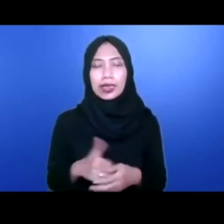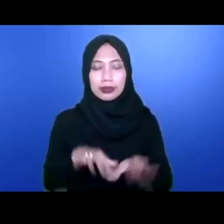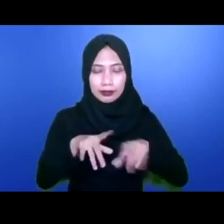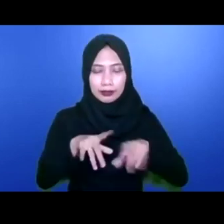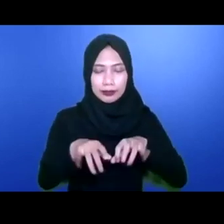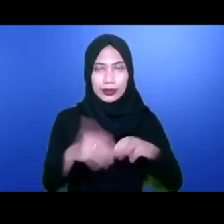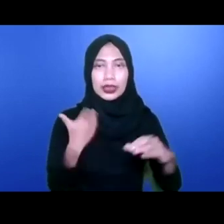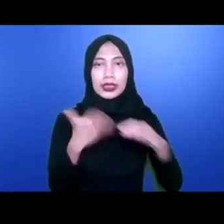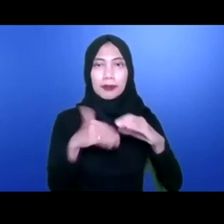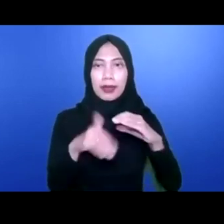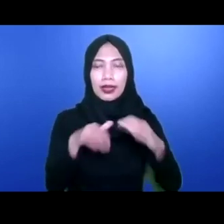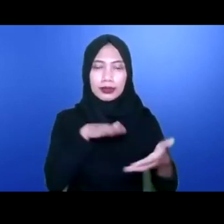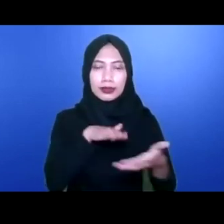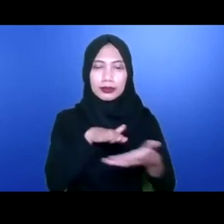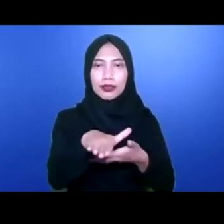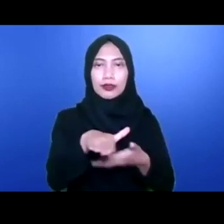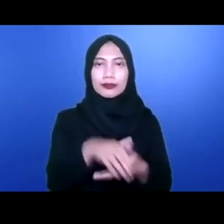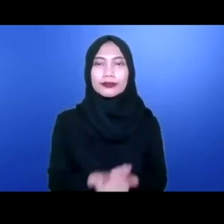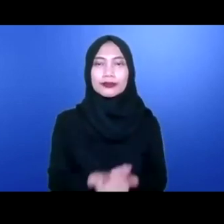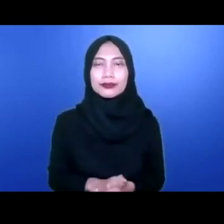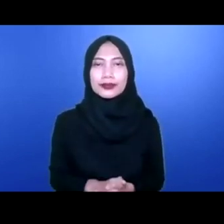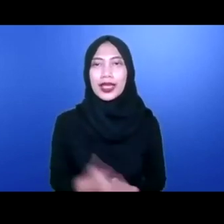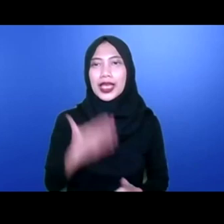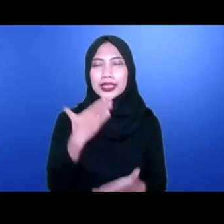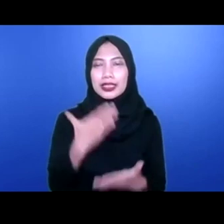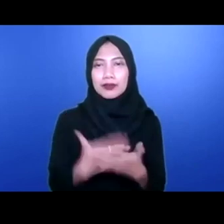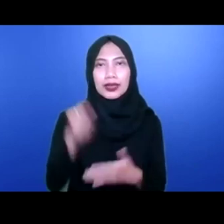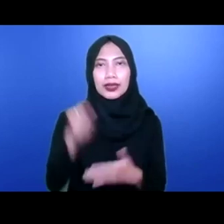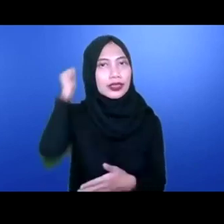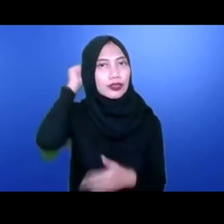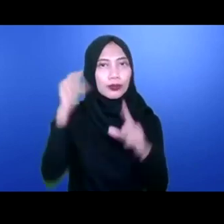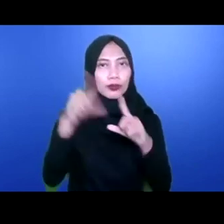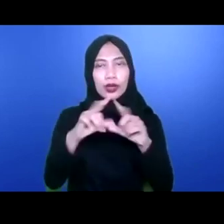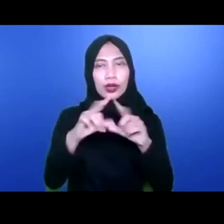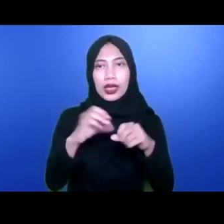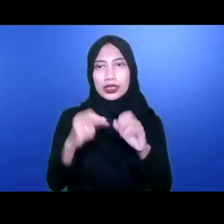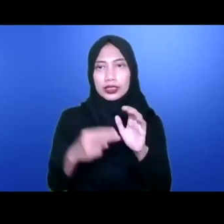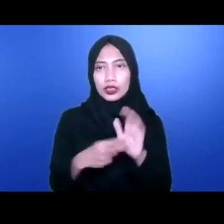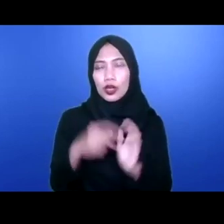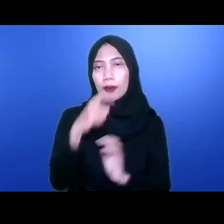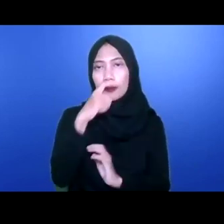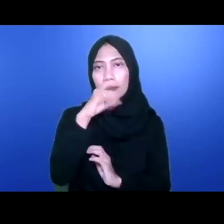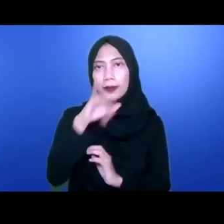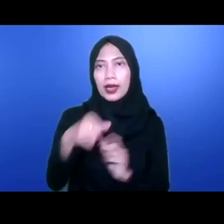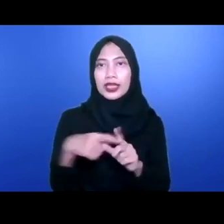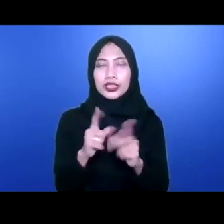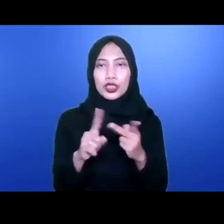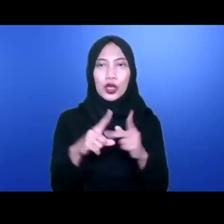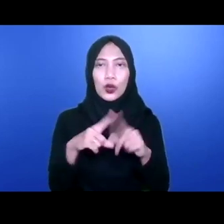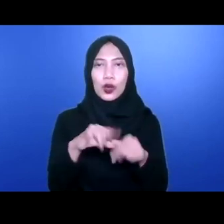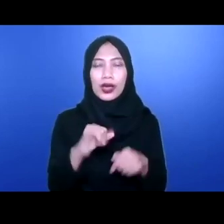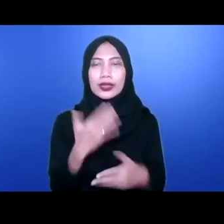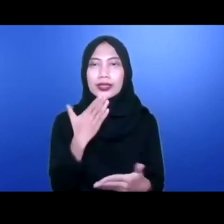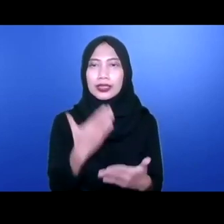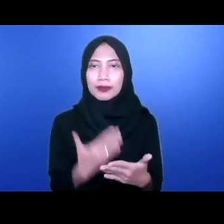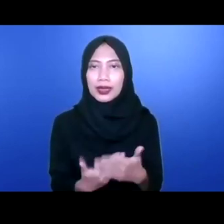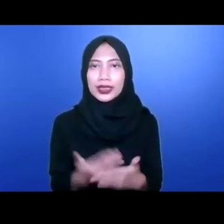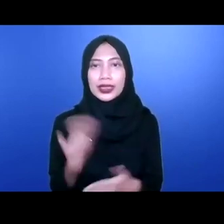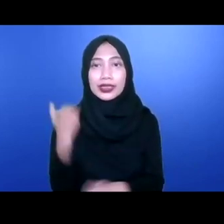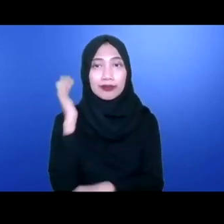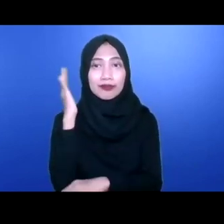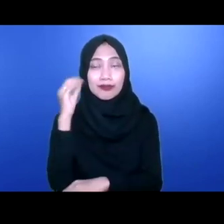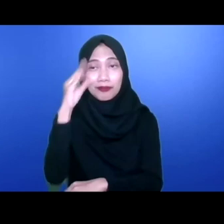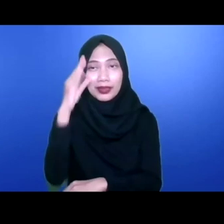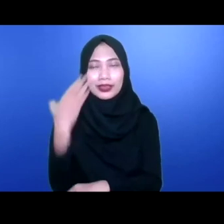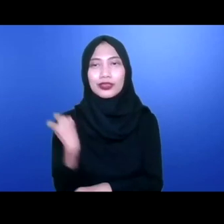email. Terima kasih banyak untuk Ibu Alison Duncan dan Bapak Jauhari Sitorus yang telah membuka acara pagi hari ini.